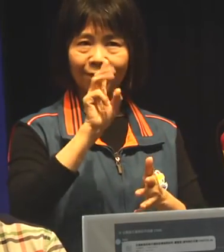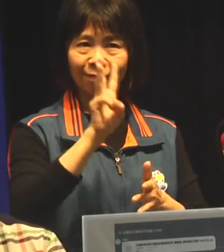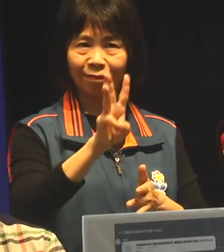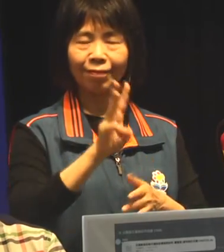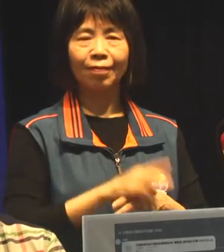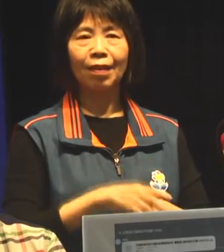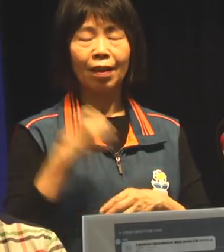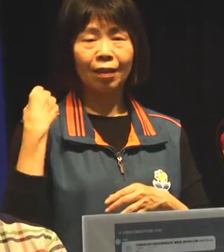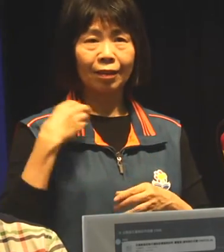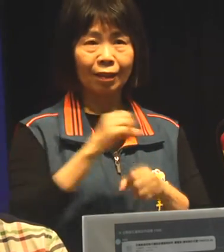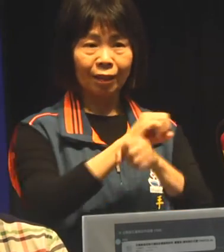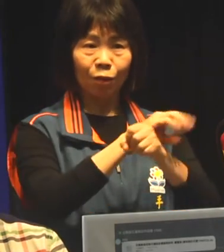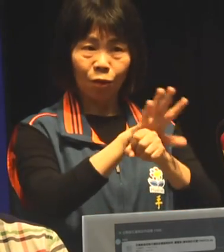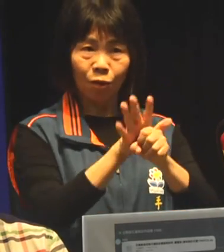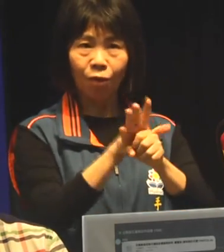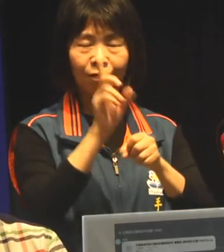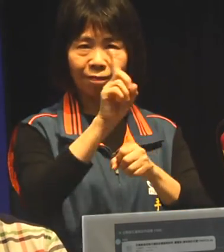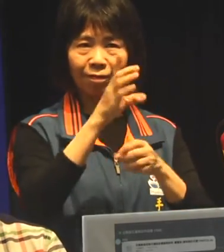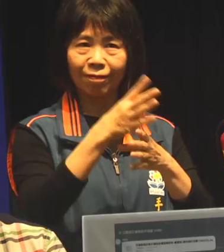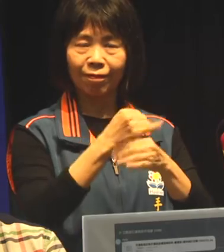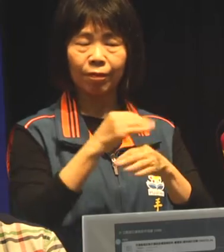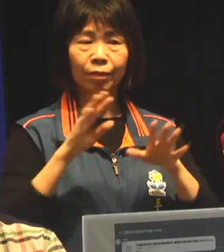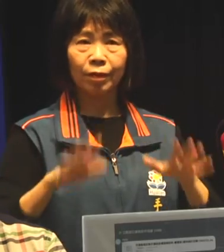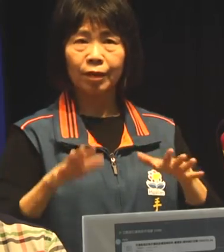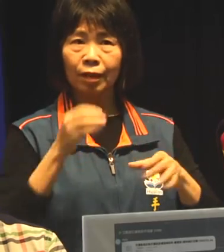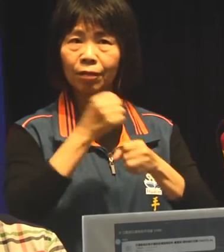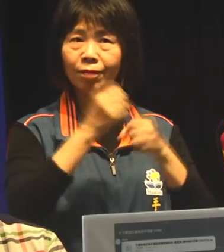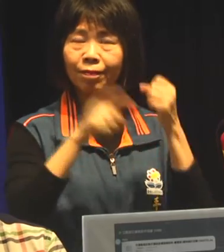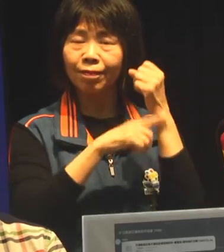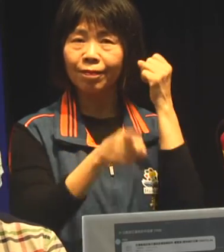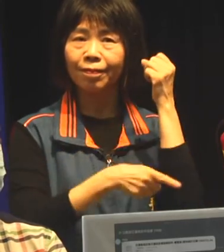新冠一号。如果说我们现在的做法是